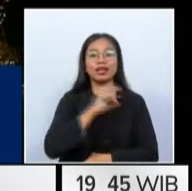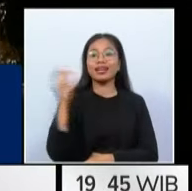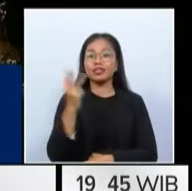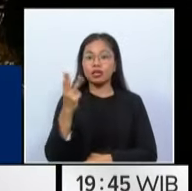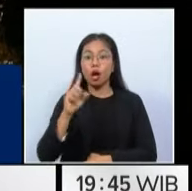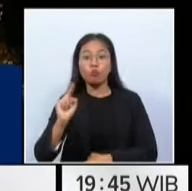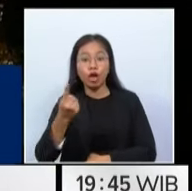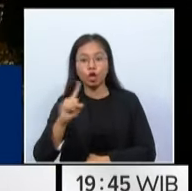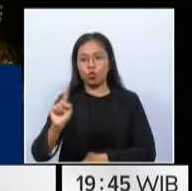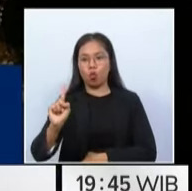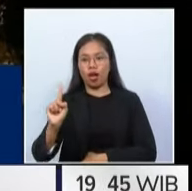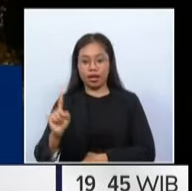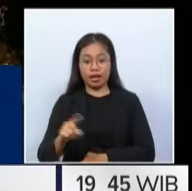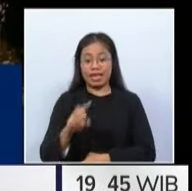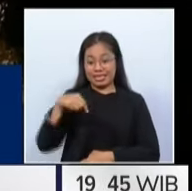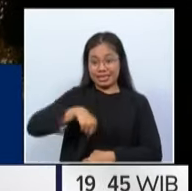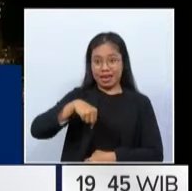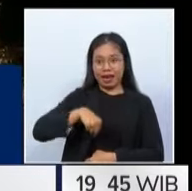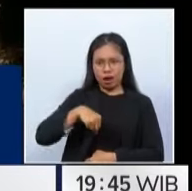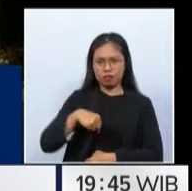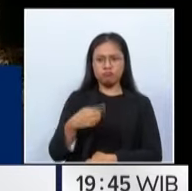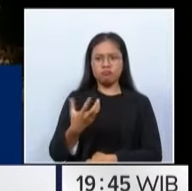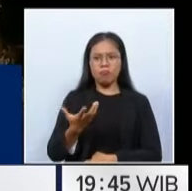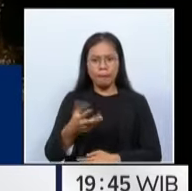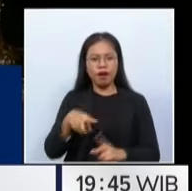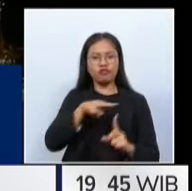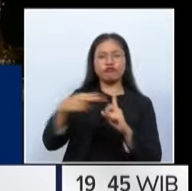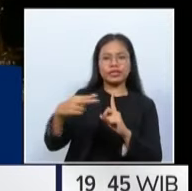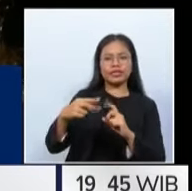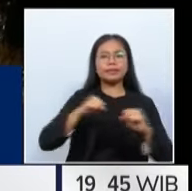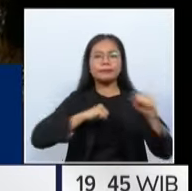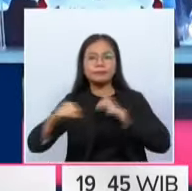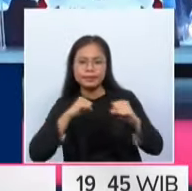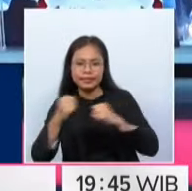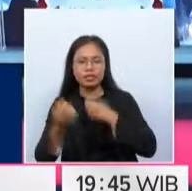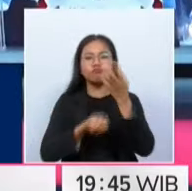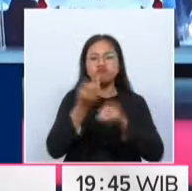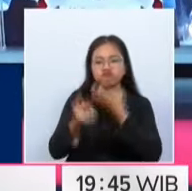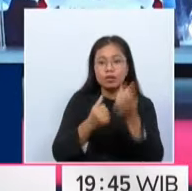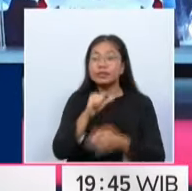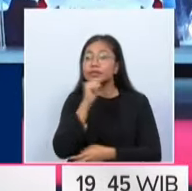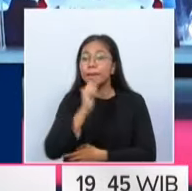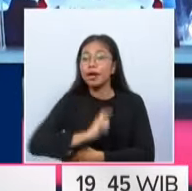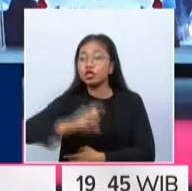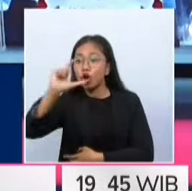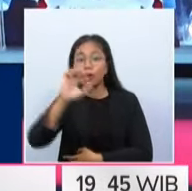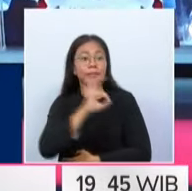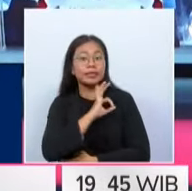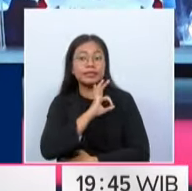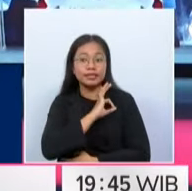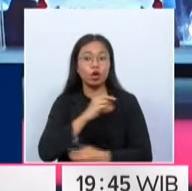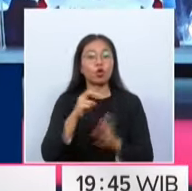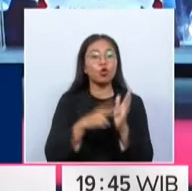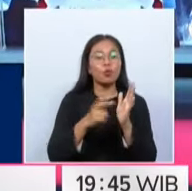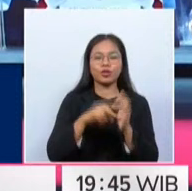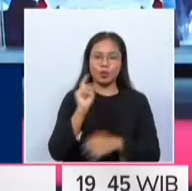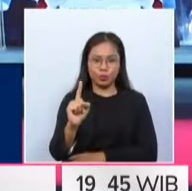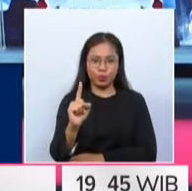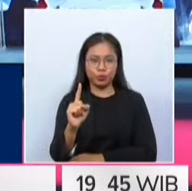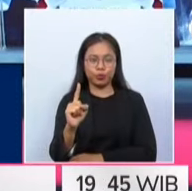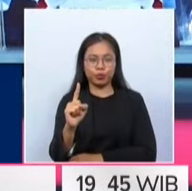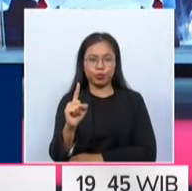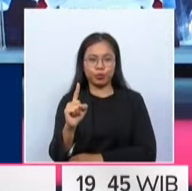pendalaman visi misi dan program kerja akan dimulai dengan calon Presiden nomor urut s dan kami